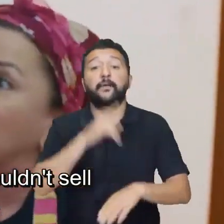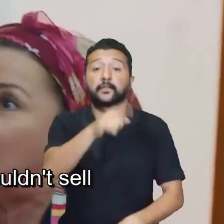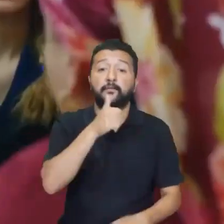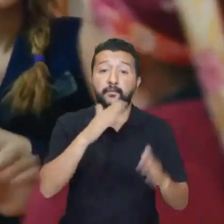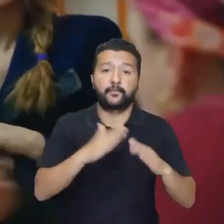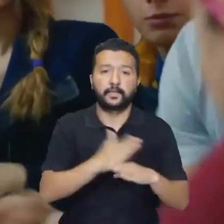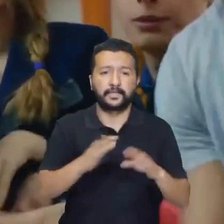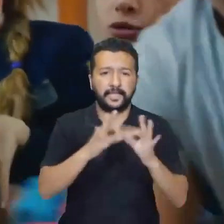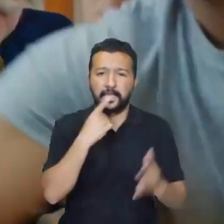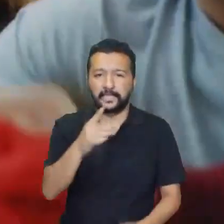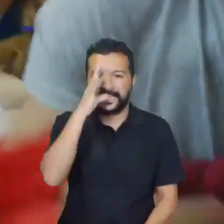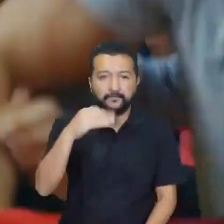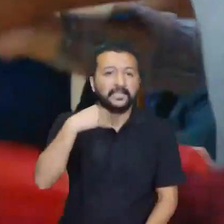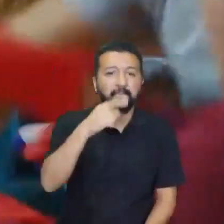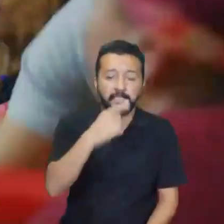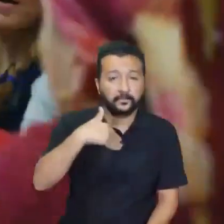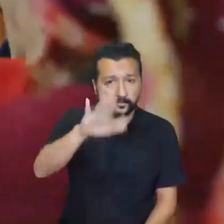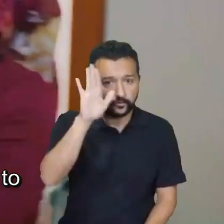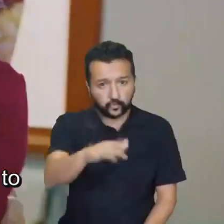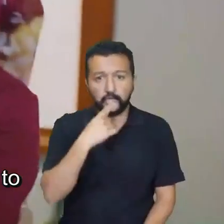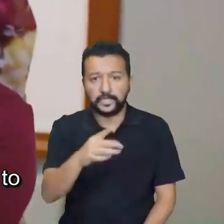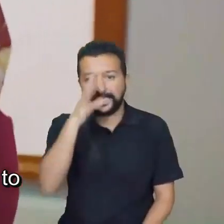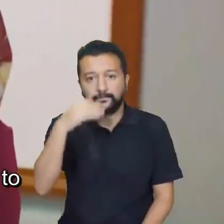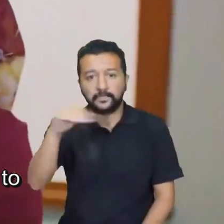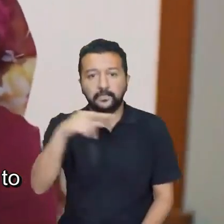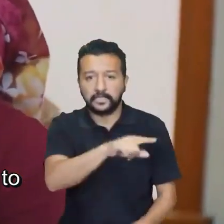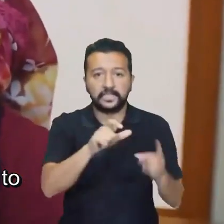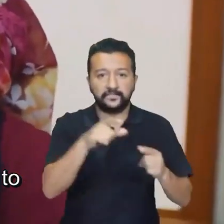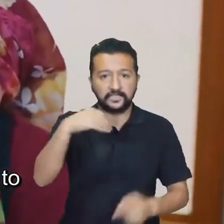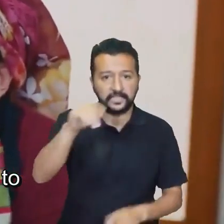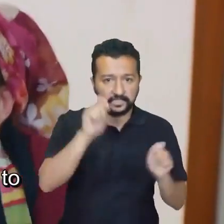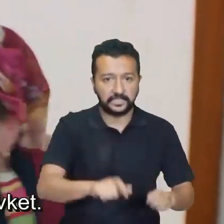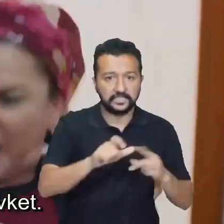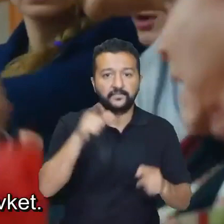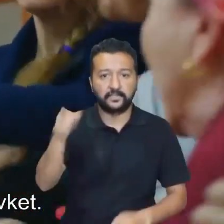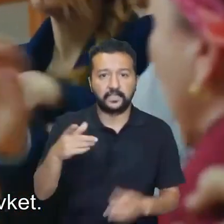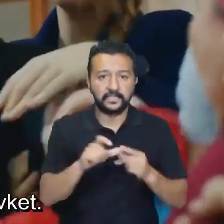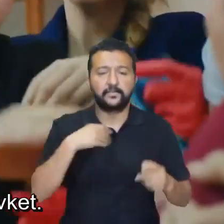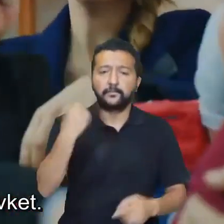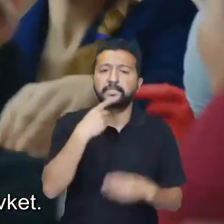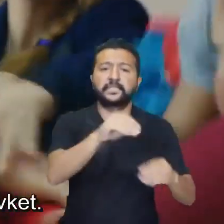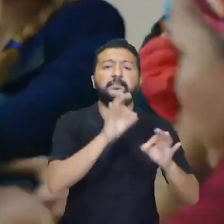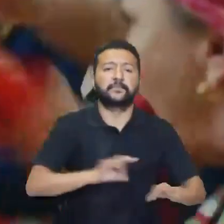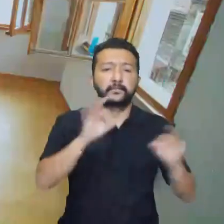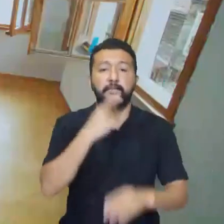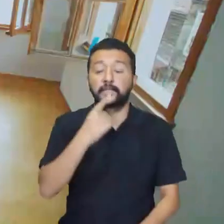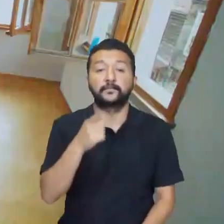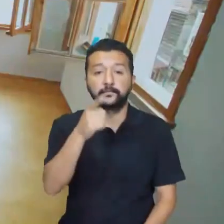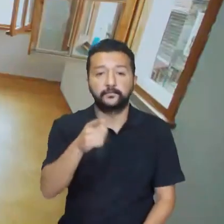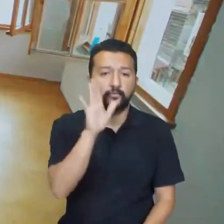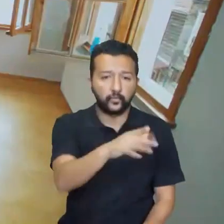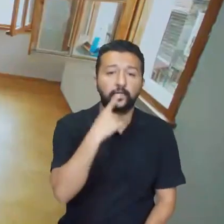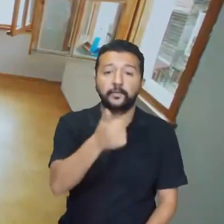zaman baba malını. Ne demek be? Kime satmışım ben? Aman dur canım. Kime satmışım ben? Tarık araya girip Adile'yi çekti. Şevket'e falan bir